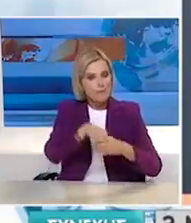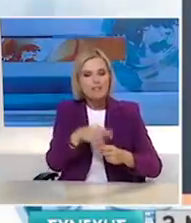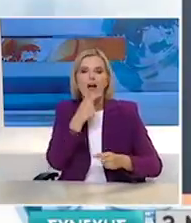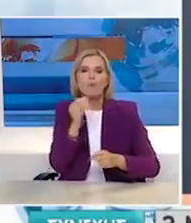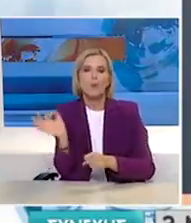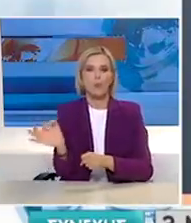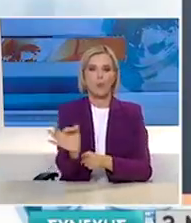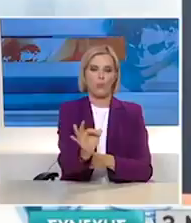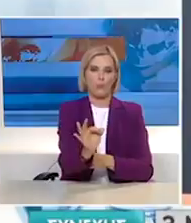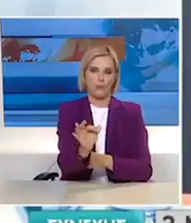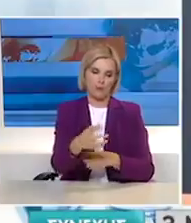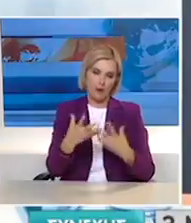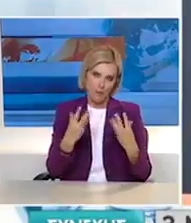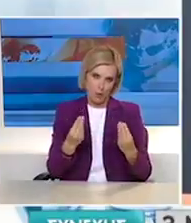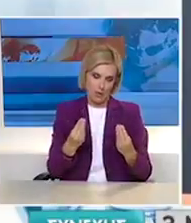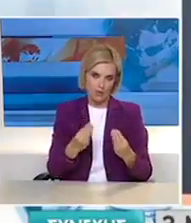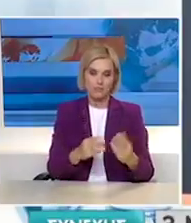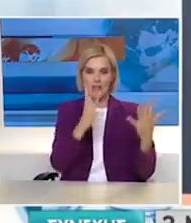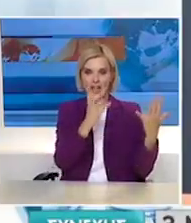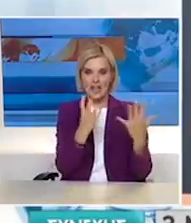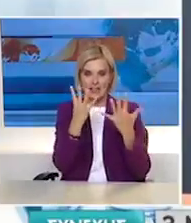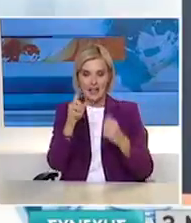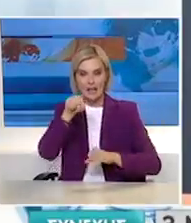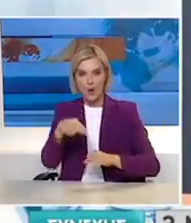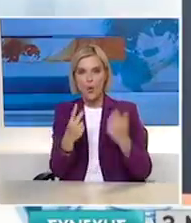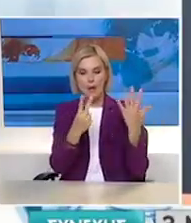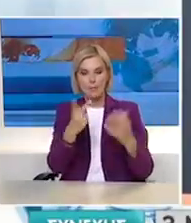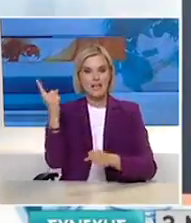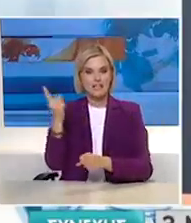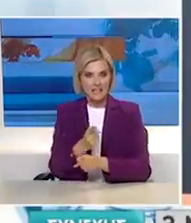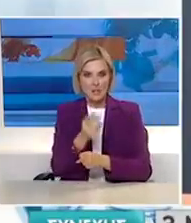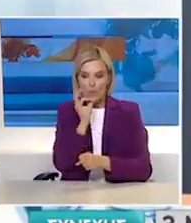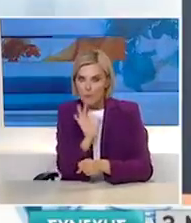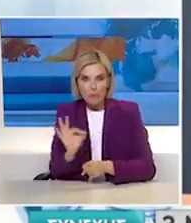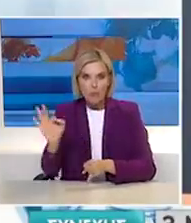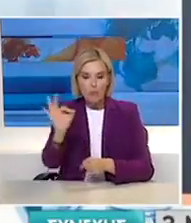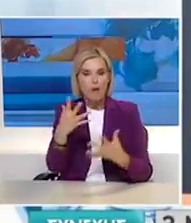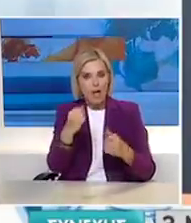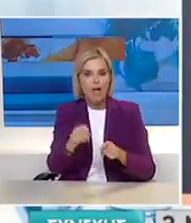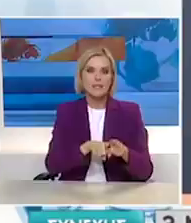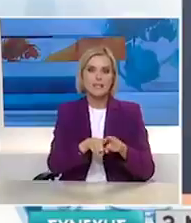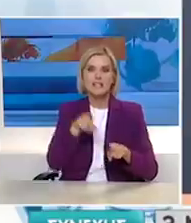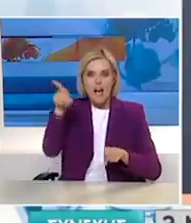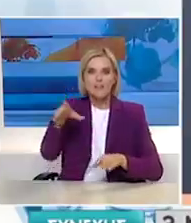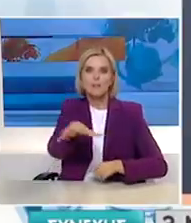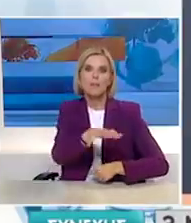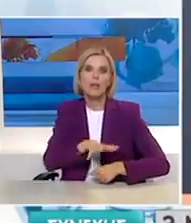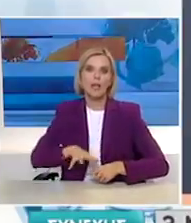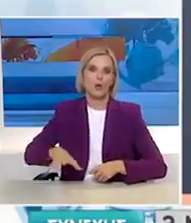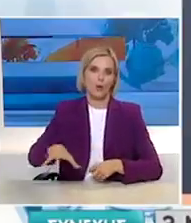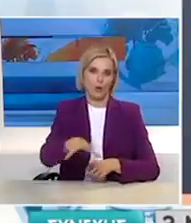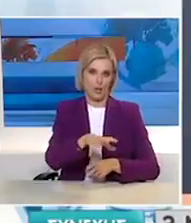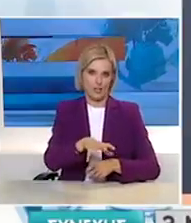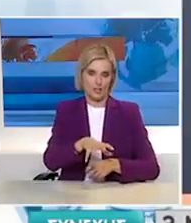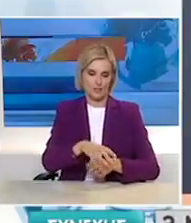πληθυσμούς. Το 99,7% των μεταδόσεων της νόσου φαίνεται να συμβαίνει εκεί. Πολύ